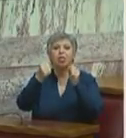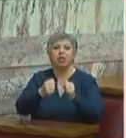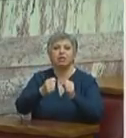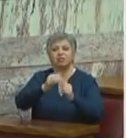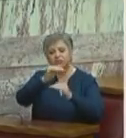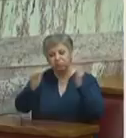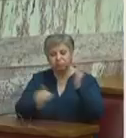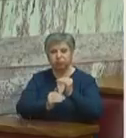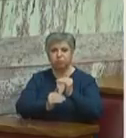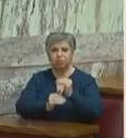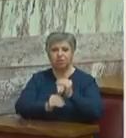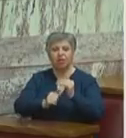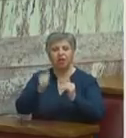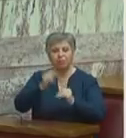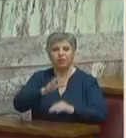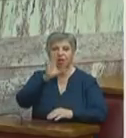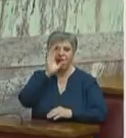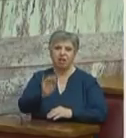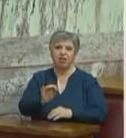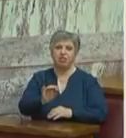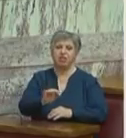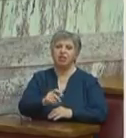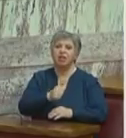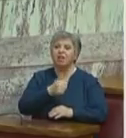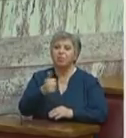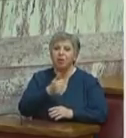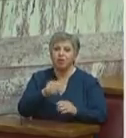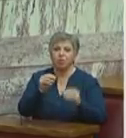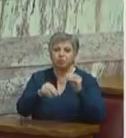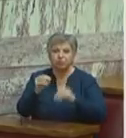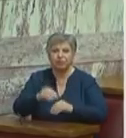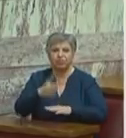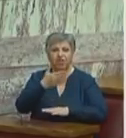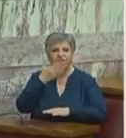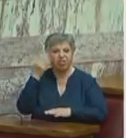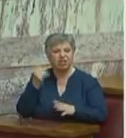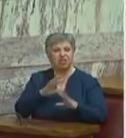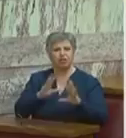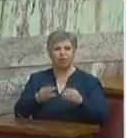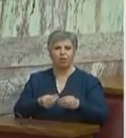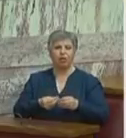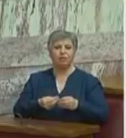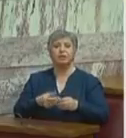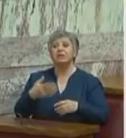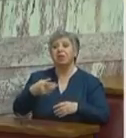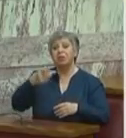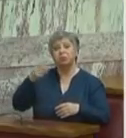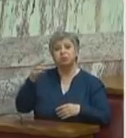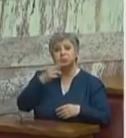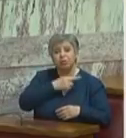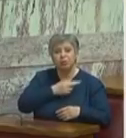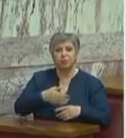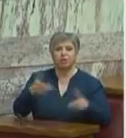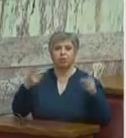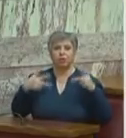ήττα. Οι ευθύνες είναι πολλές και πολυεπίπεδες. Άλλες του Πρωθυπουργού και των Υπουργών, άλλες οι δικές σας,